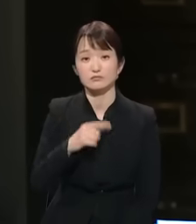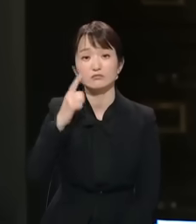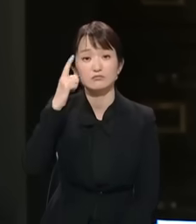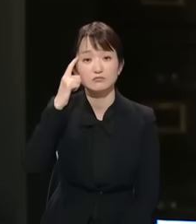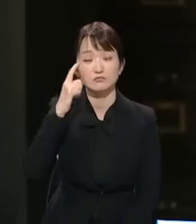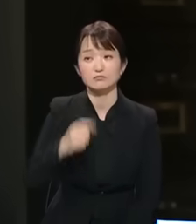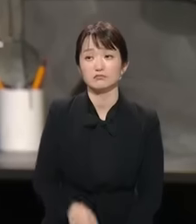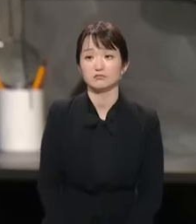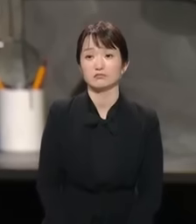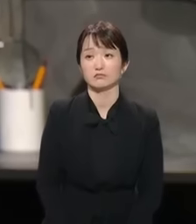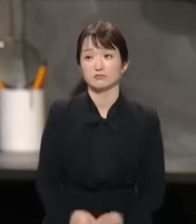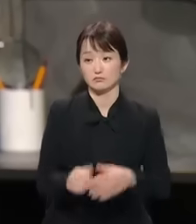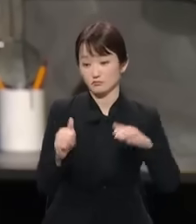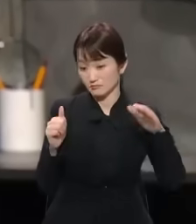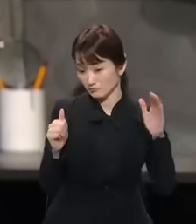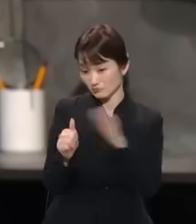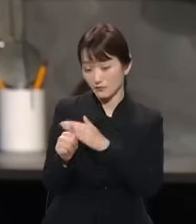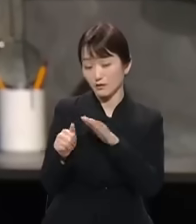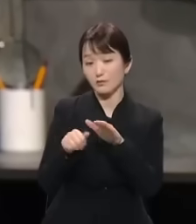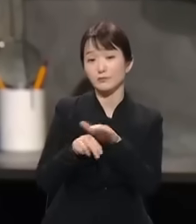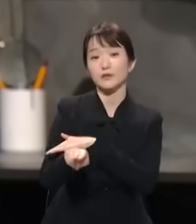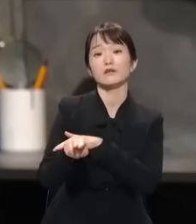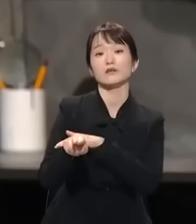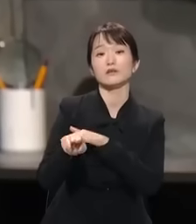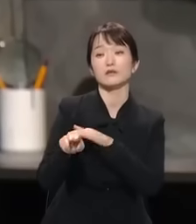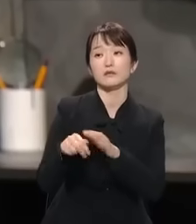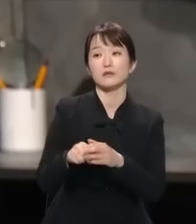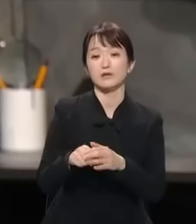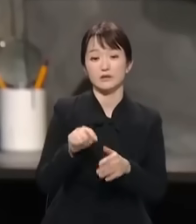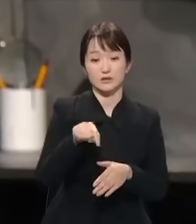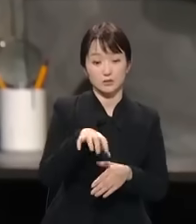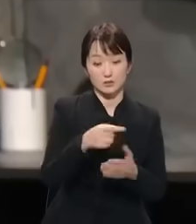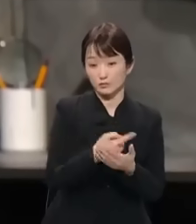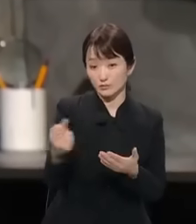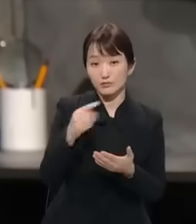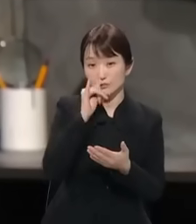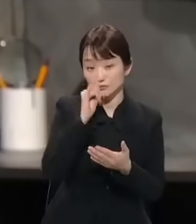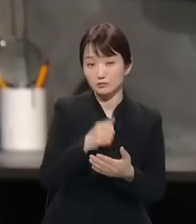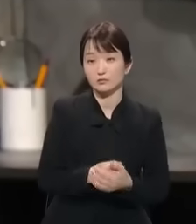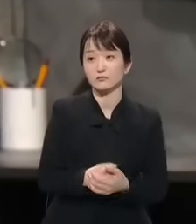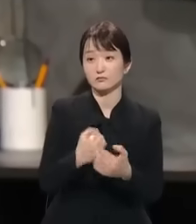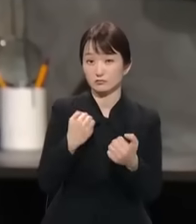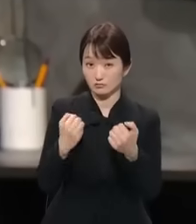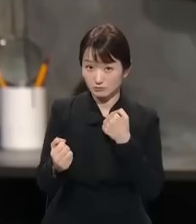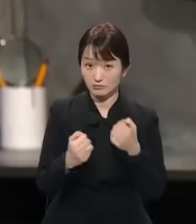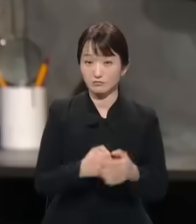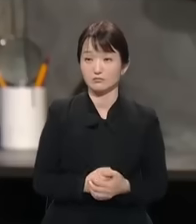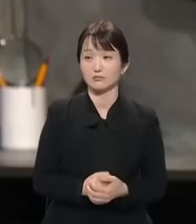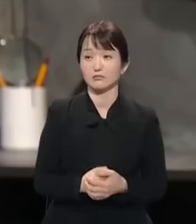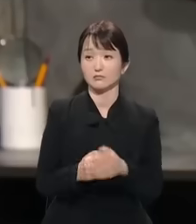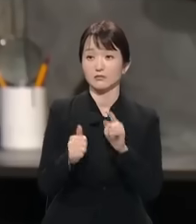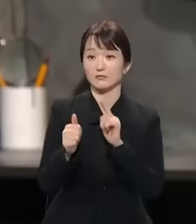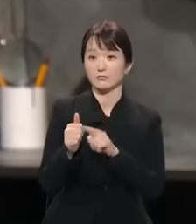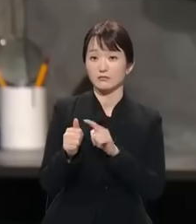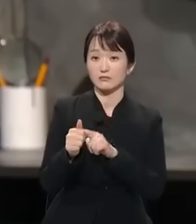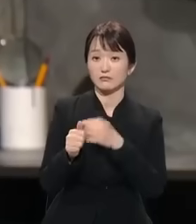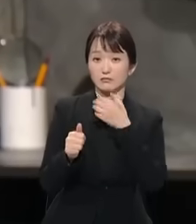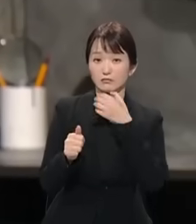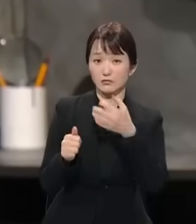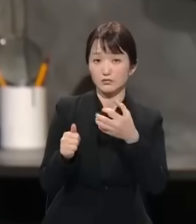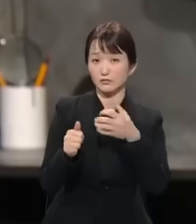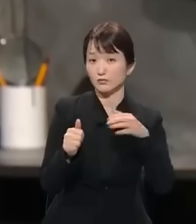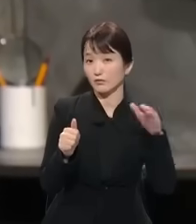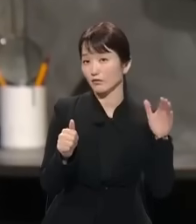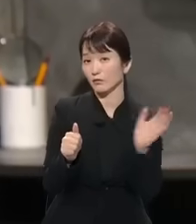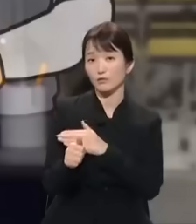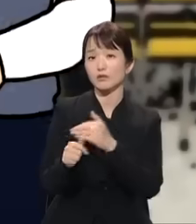왜냐하면 때리면 사람이 피하면 되는 거고 그 자리를 벗어날 수 있거든요. 그럼에도 불구하고 왜 저렇게 90분간 폭행을